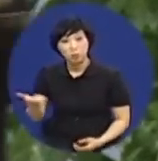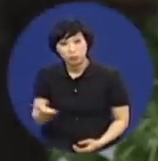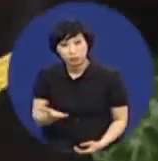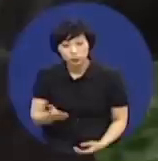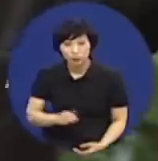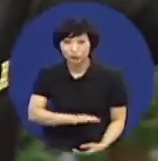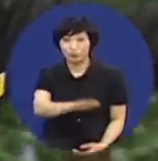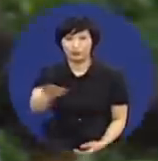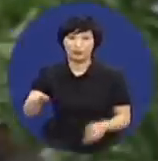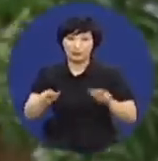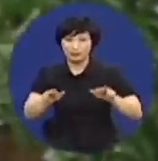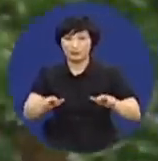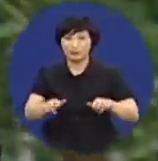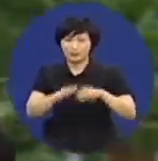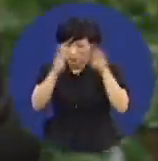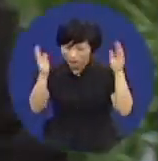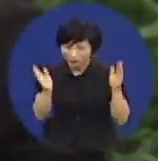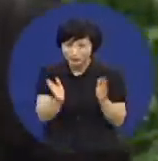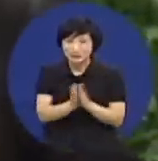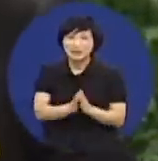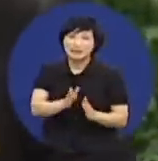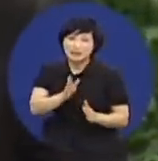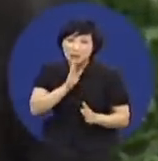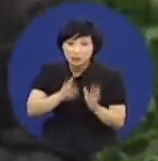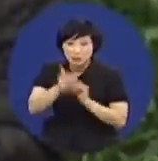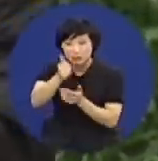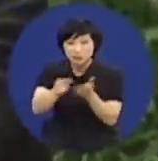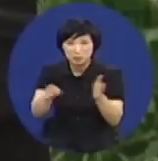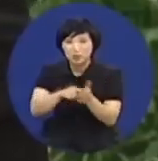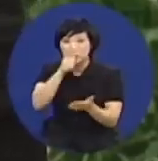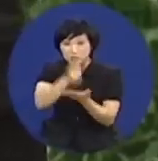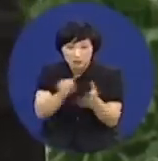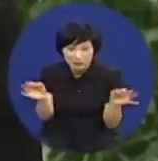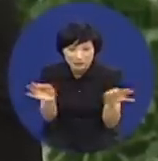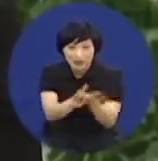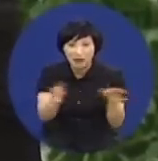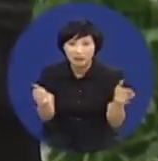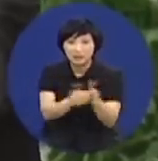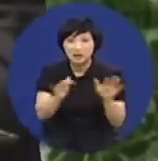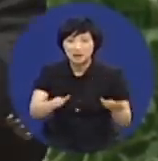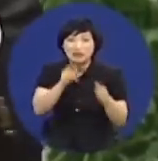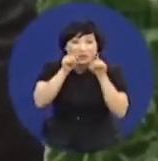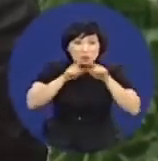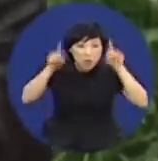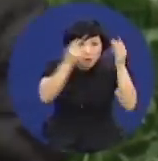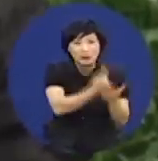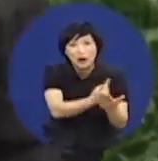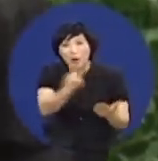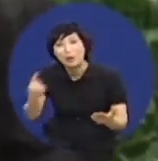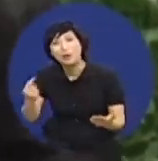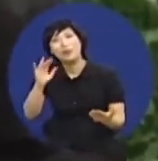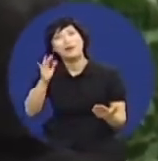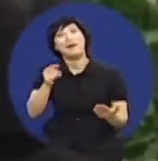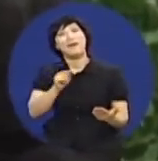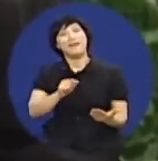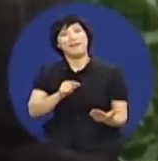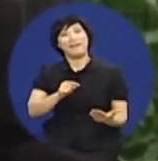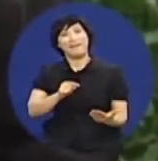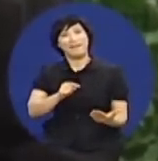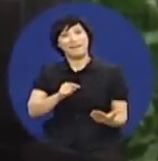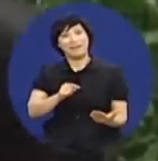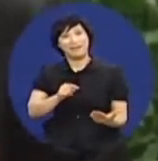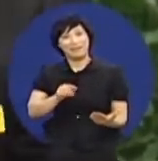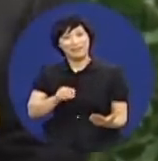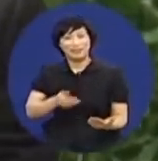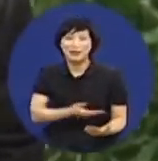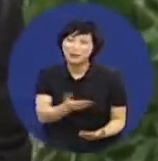様、私たちが本当にイエスを信じて罪が許され地獄に行くしかない身分から免